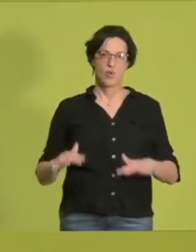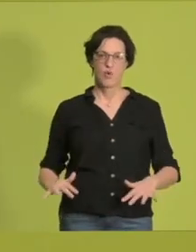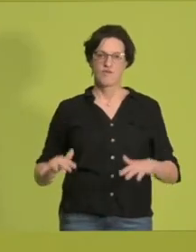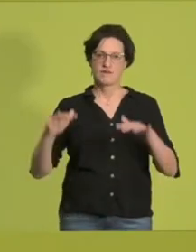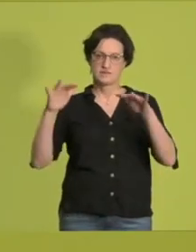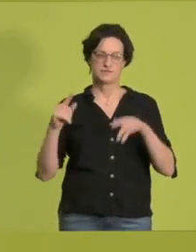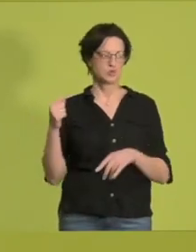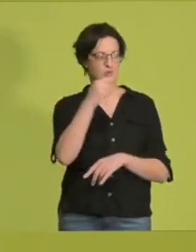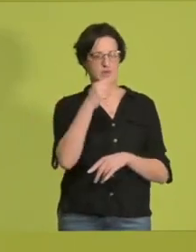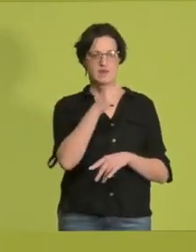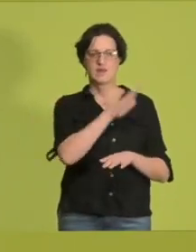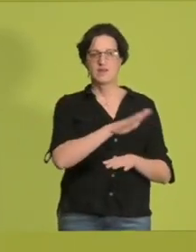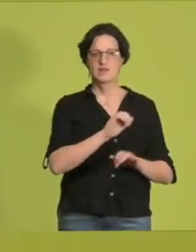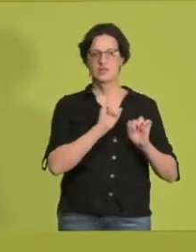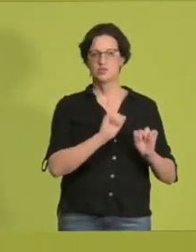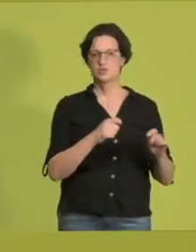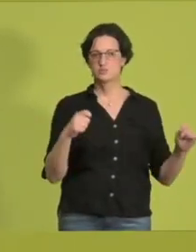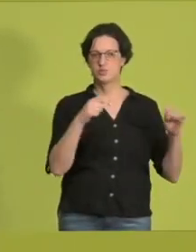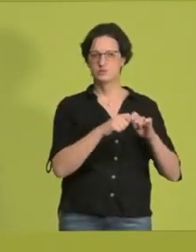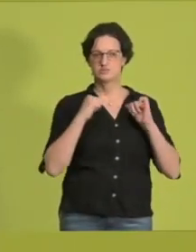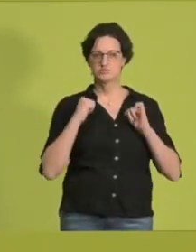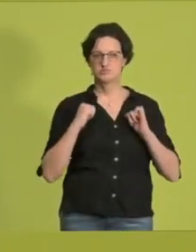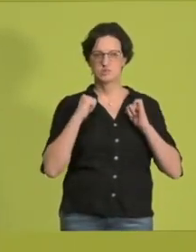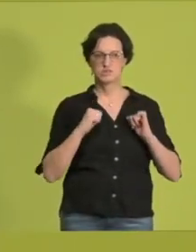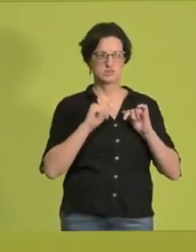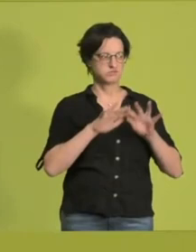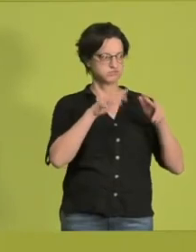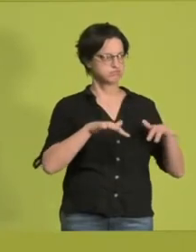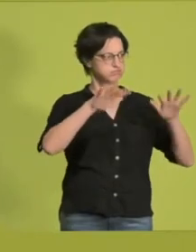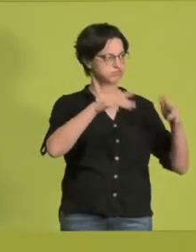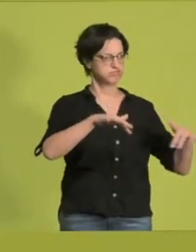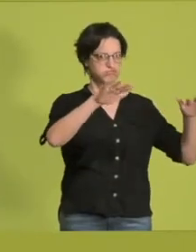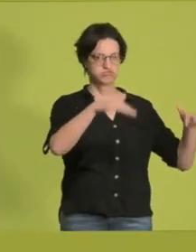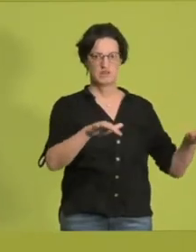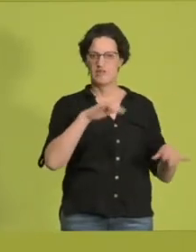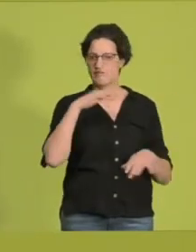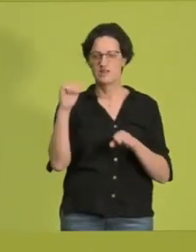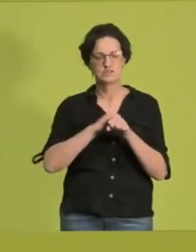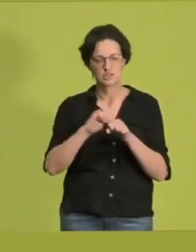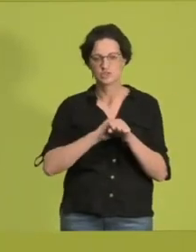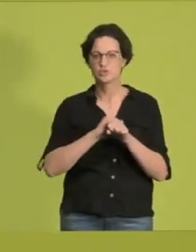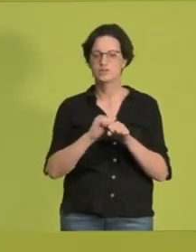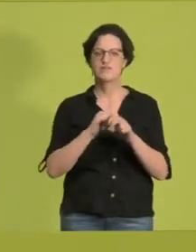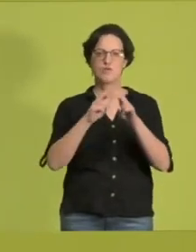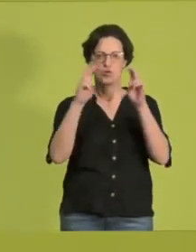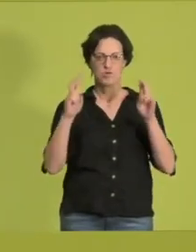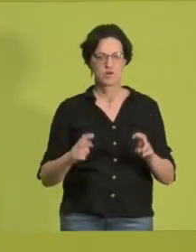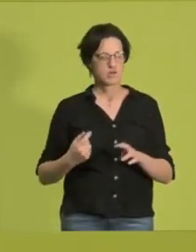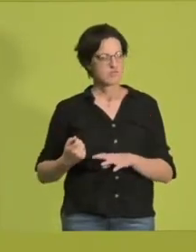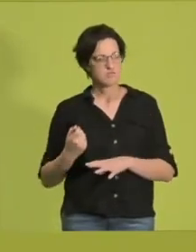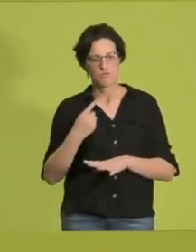schlamm schwammen kurz vor dem schulanfang an die vielen zerstörten wohnungen an die unfassbaren schuttberge